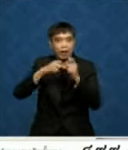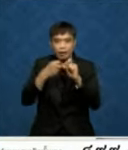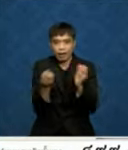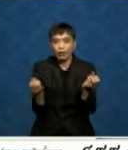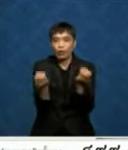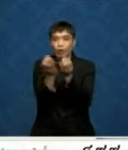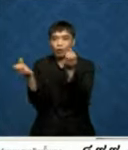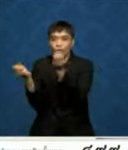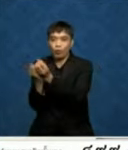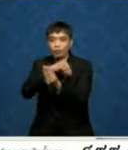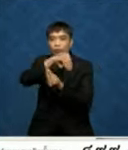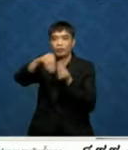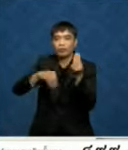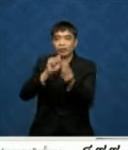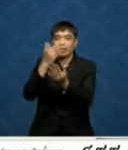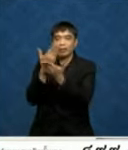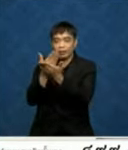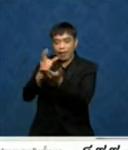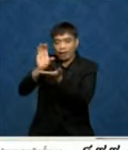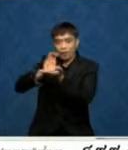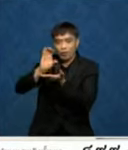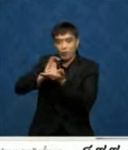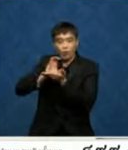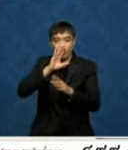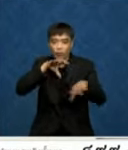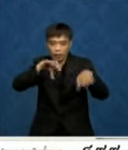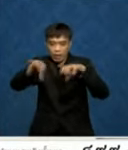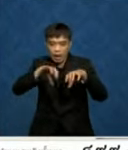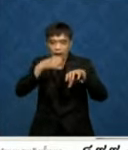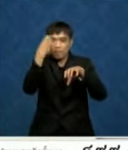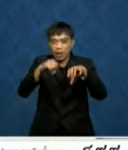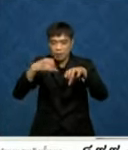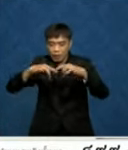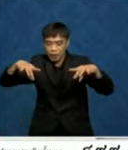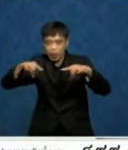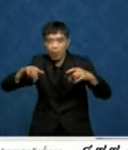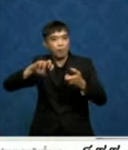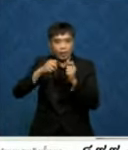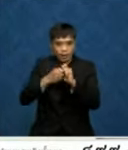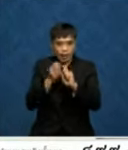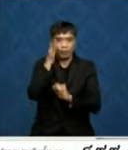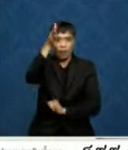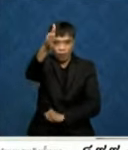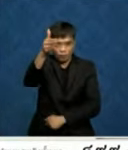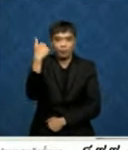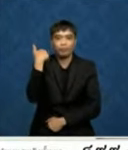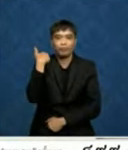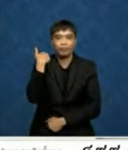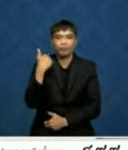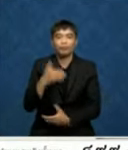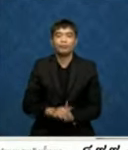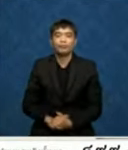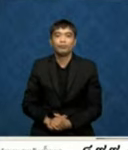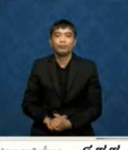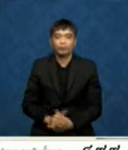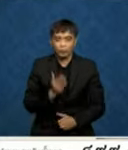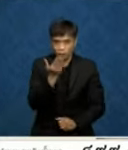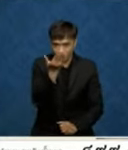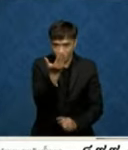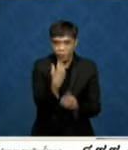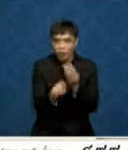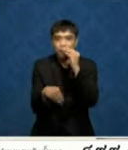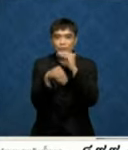คลังในอนาคตถ้าบริหารจัดการกันไม่ถูกต้องท่านประธานครับผมอยากเพิ่มเติมข้อมูลด้